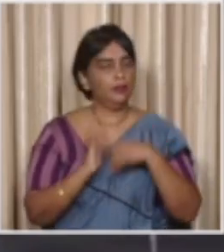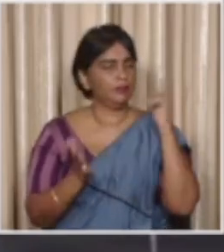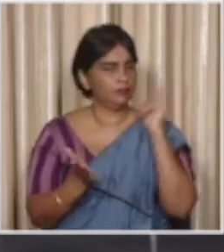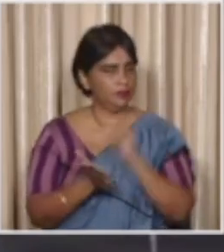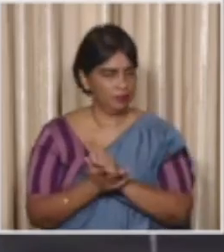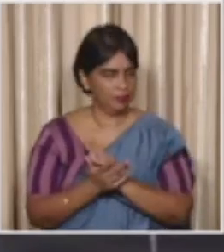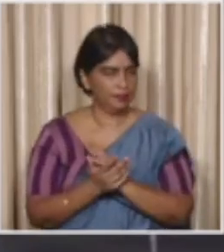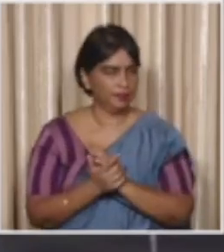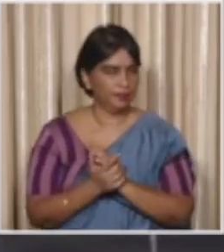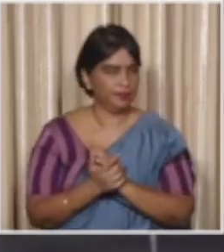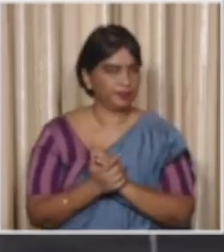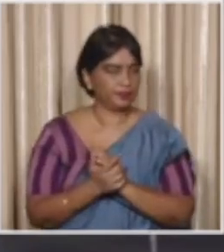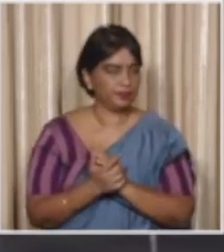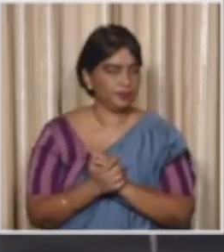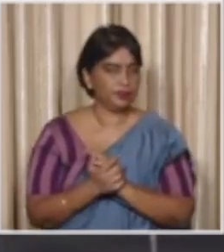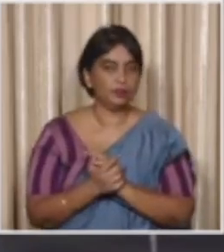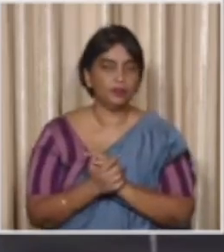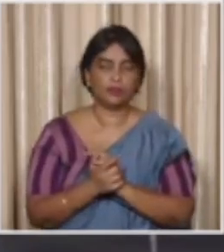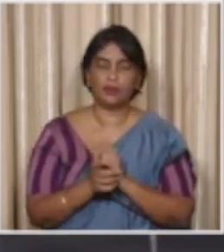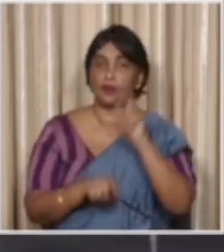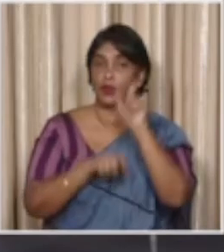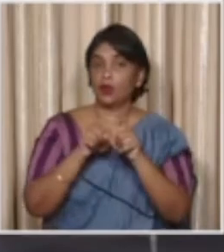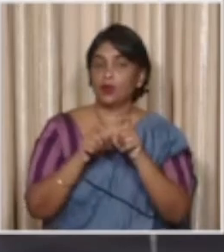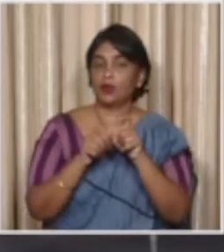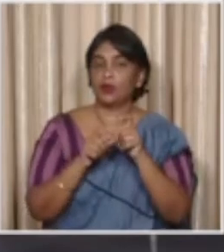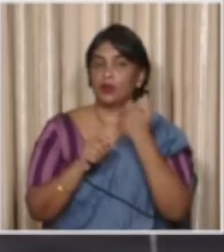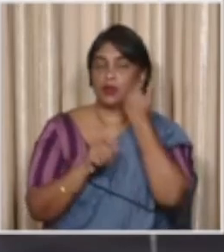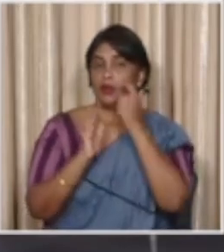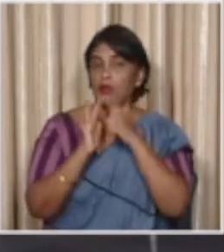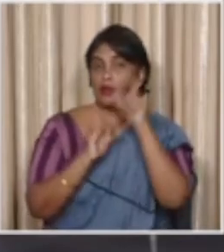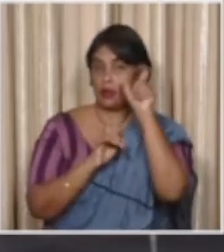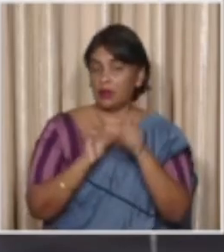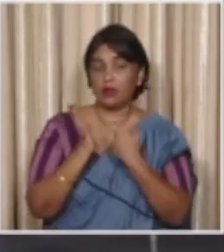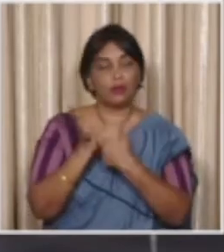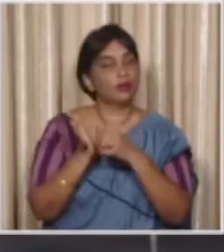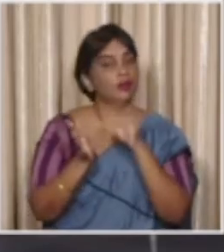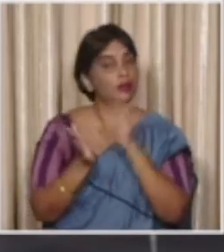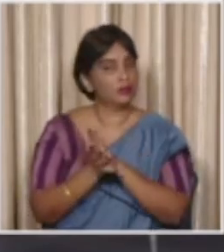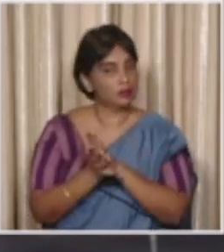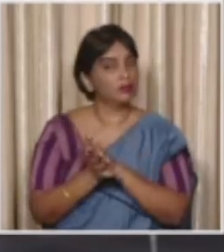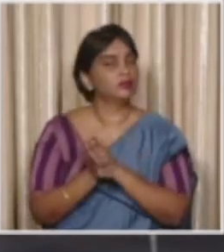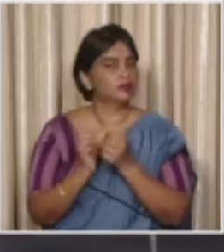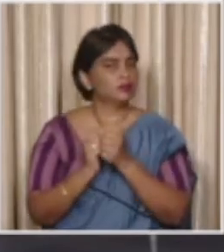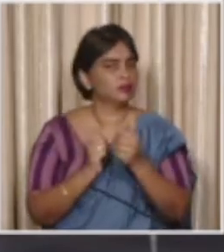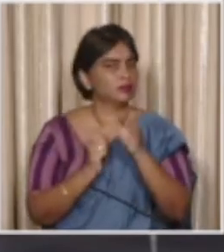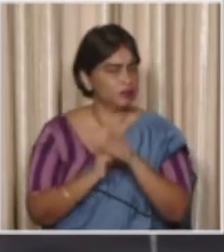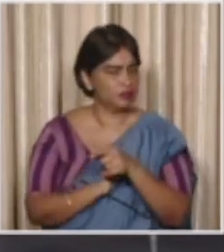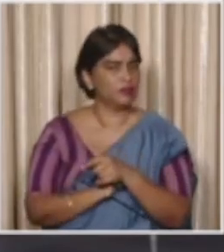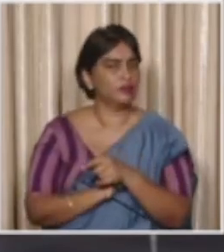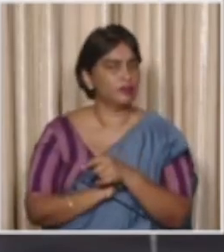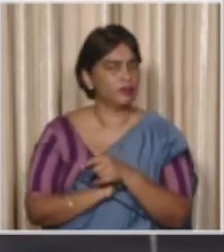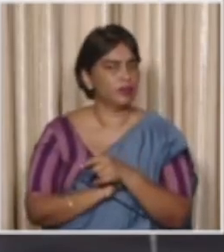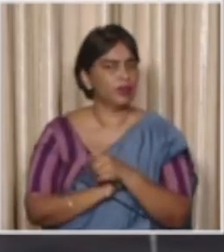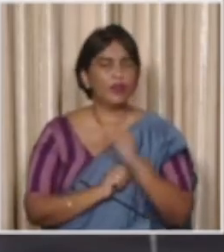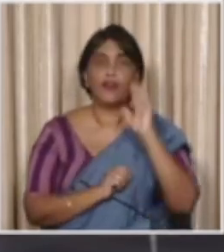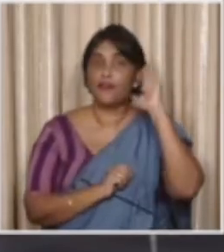පැමිණෙන්නේ අපේ පුද්ගලයන් ලියාපදිංචි කිරීමේ දෙපාර්තමේන්තුවට විසින් සිදු කිරීමට නියමිතව තිබූ අර